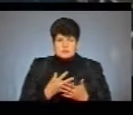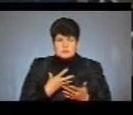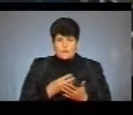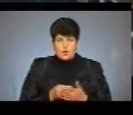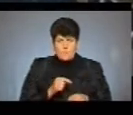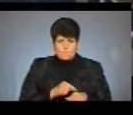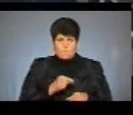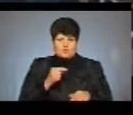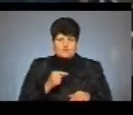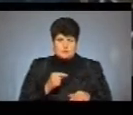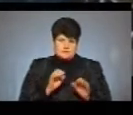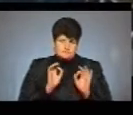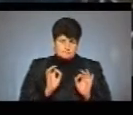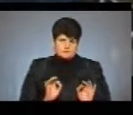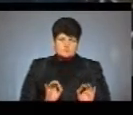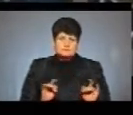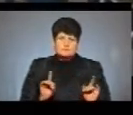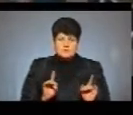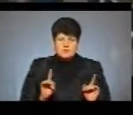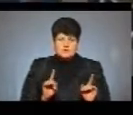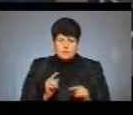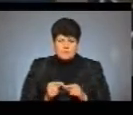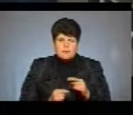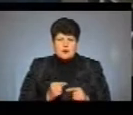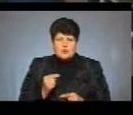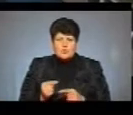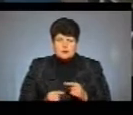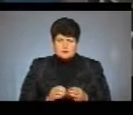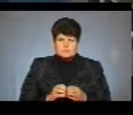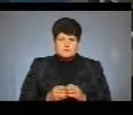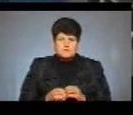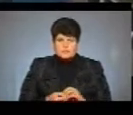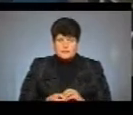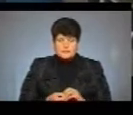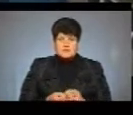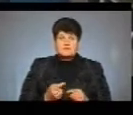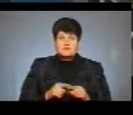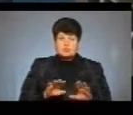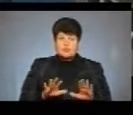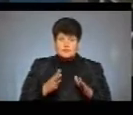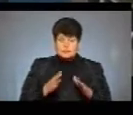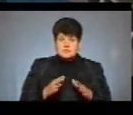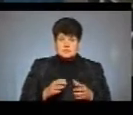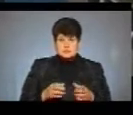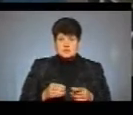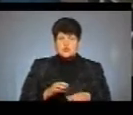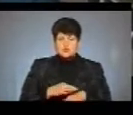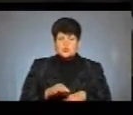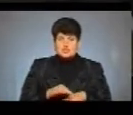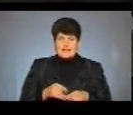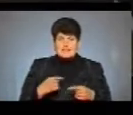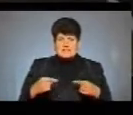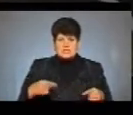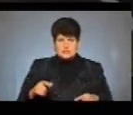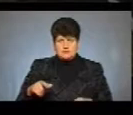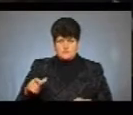почуття належним чином, що виливається в певний комплекс. В даному випадку це комплекс знущання над іншими людьми. Як